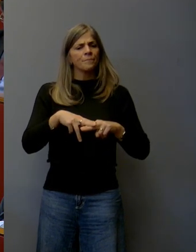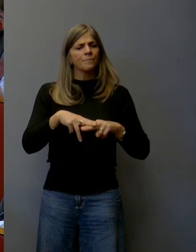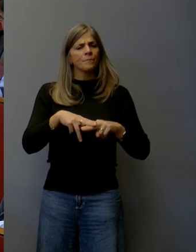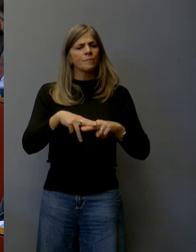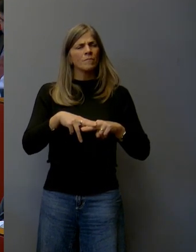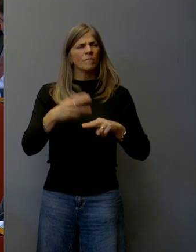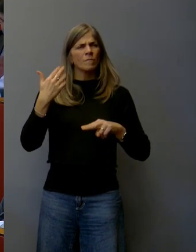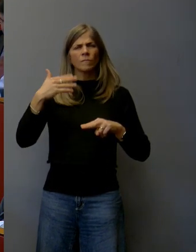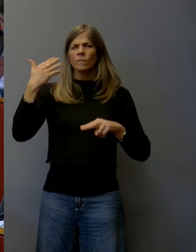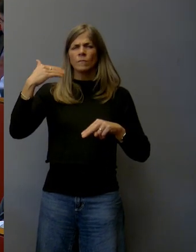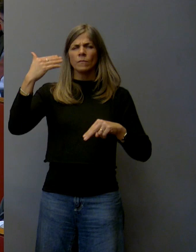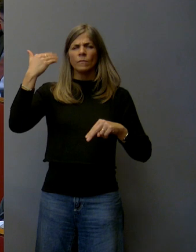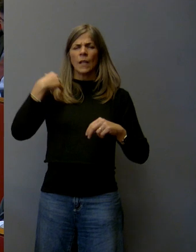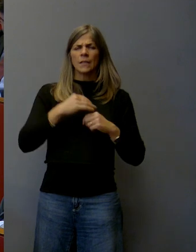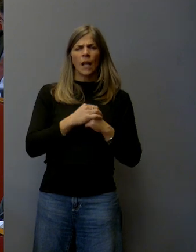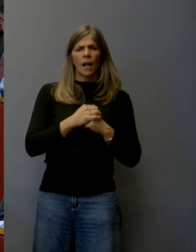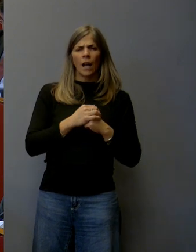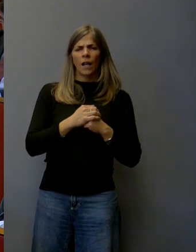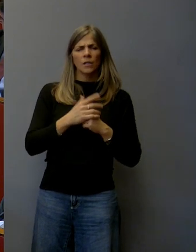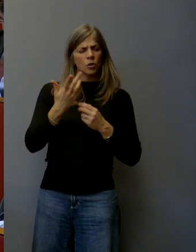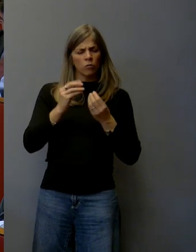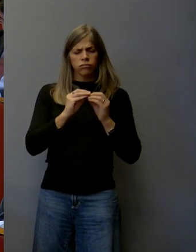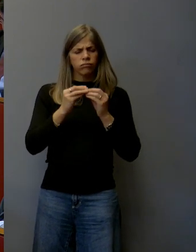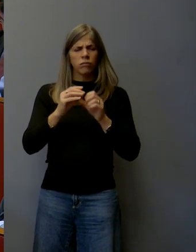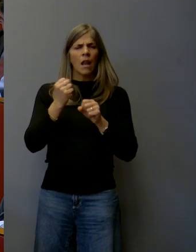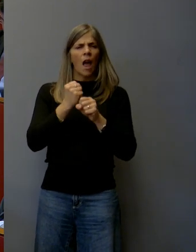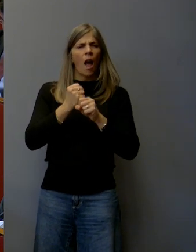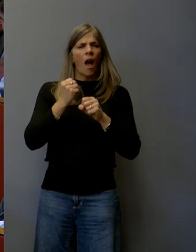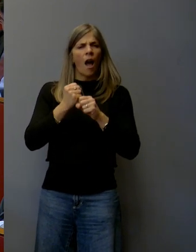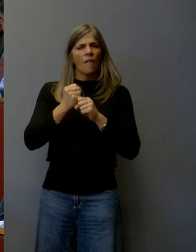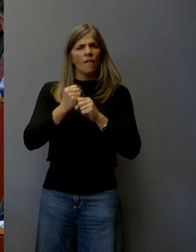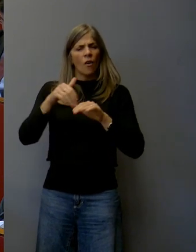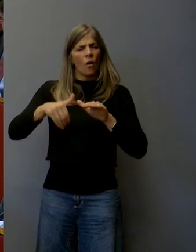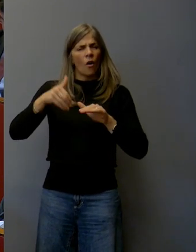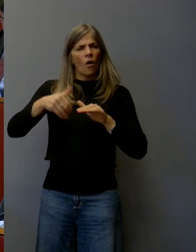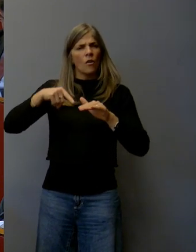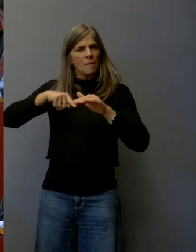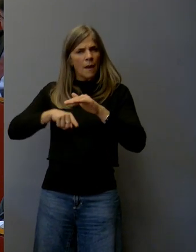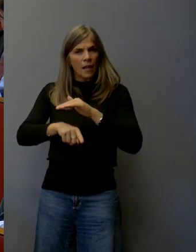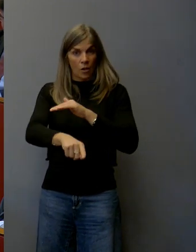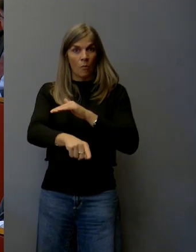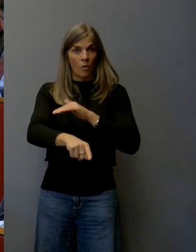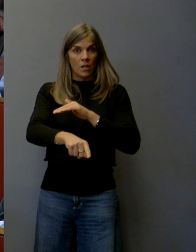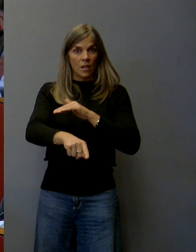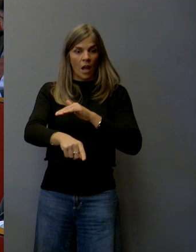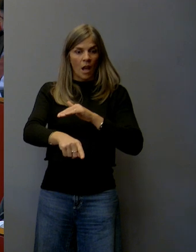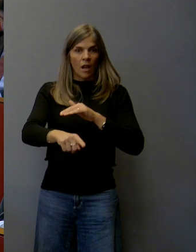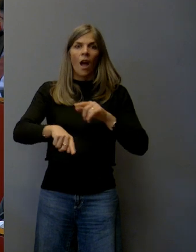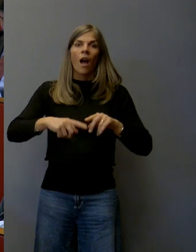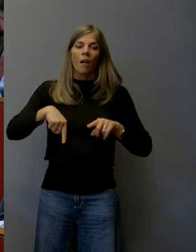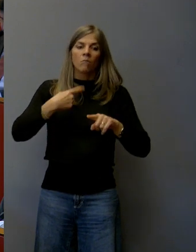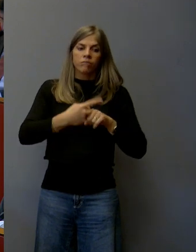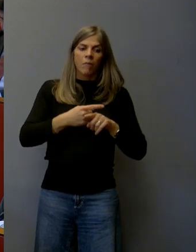fatta la metropolitana c'è bisogno di una riorganizzazione generale di quella Piazza